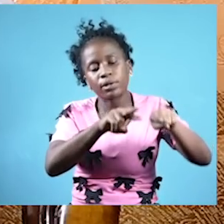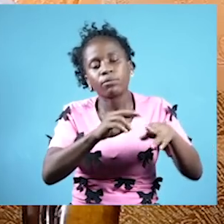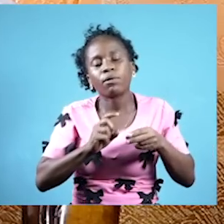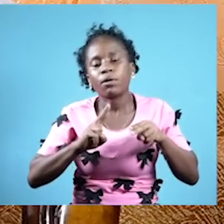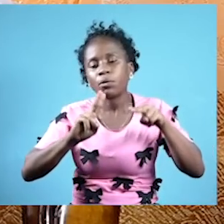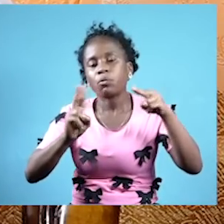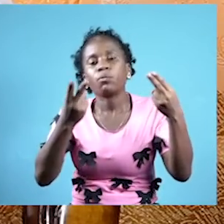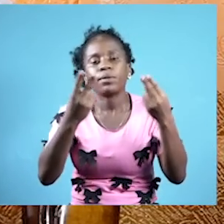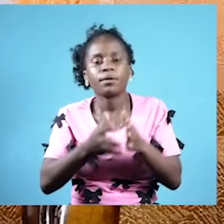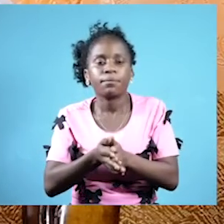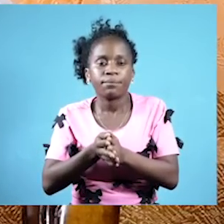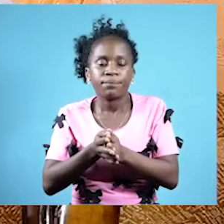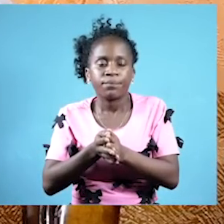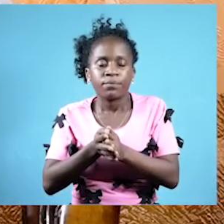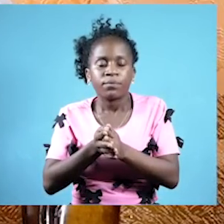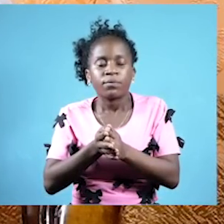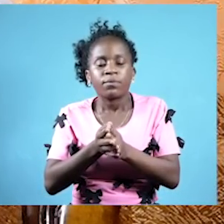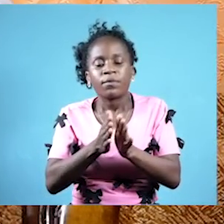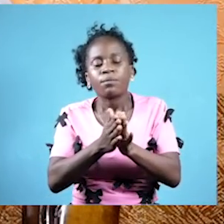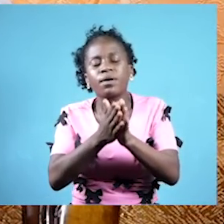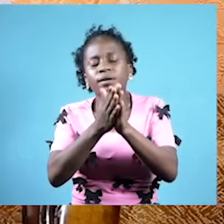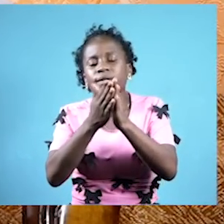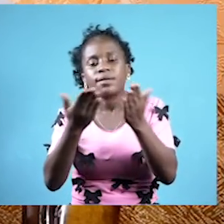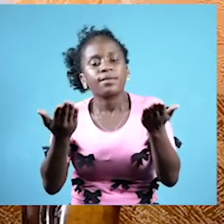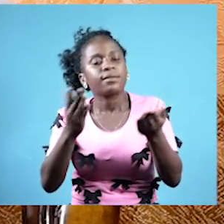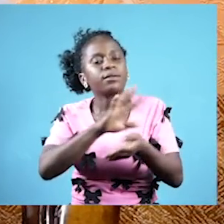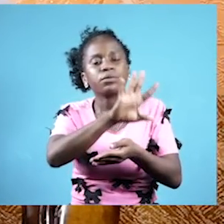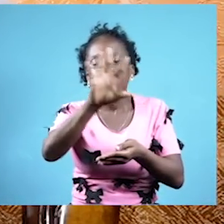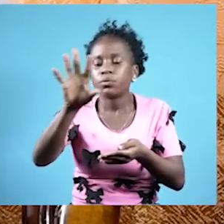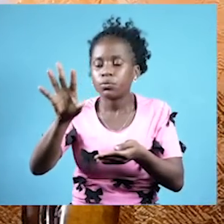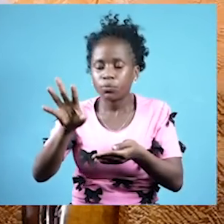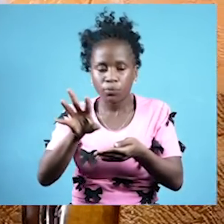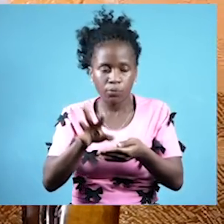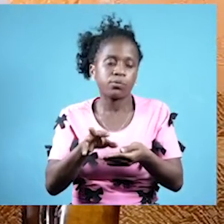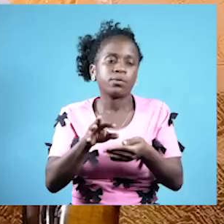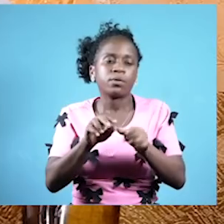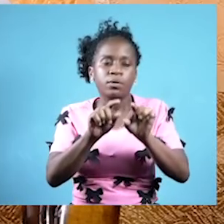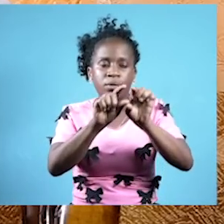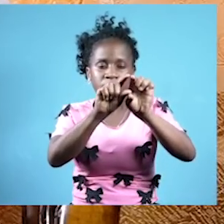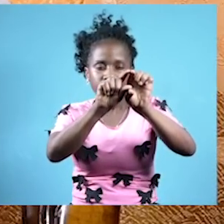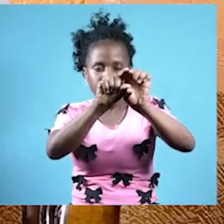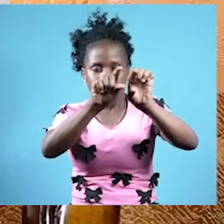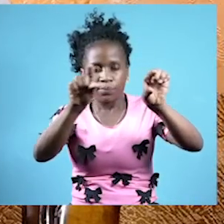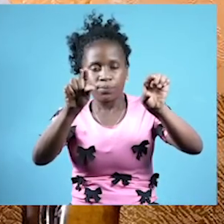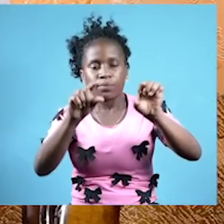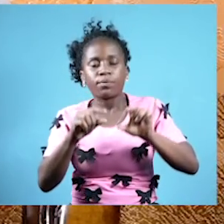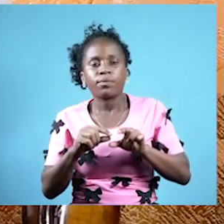7 magazeti yote yalikuwa yamepambwa na picha zangu.